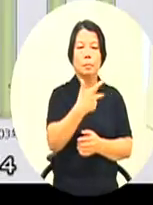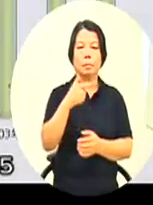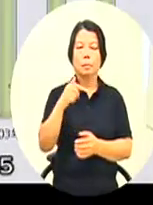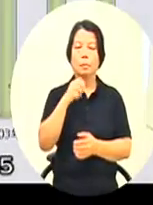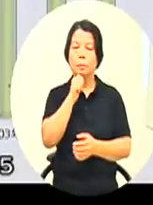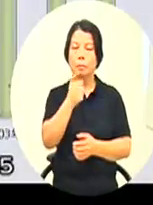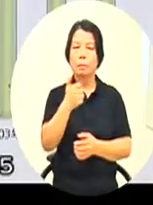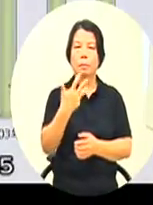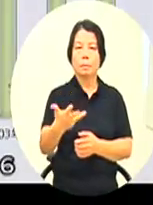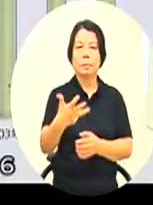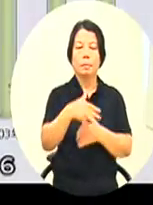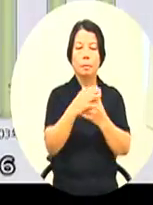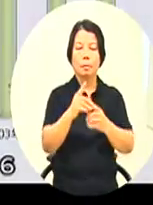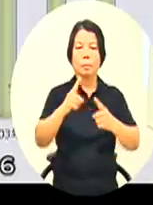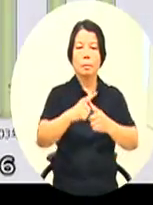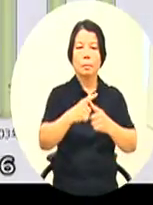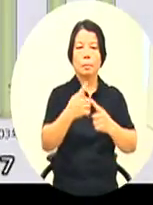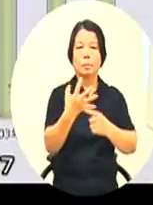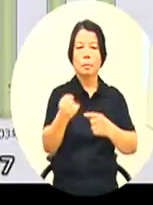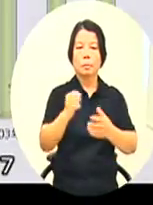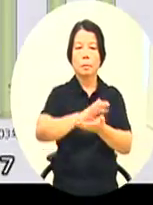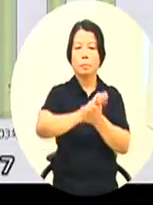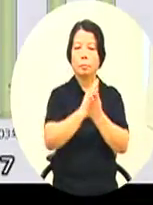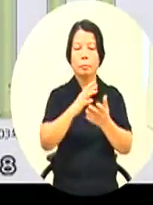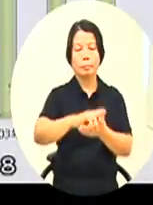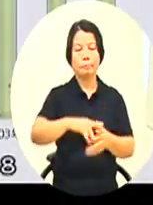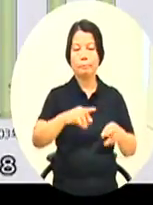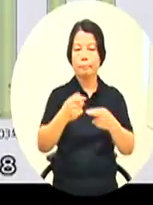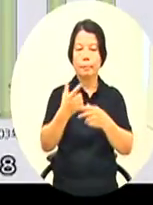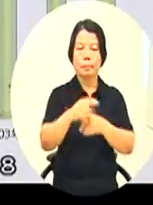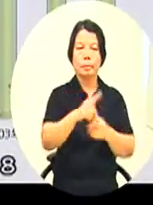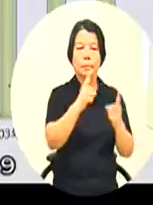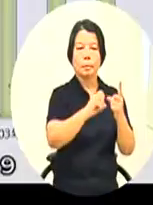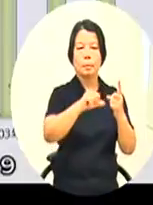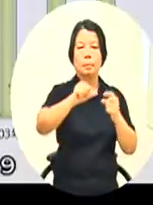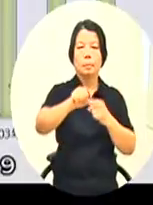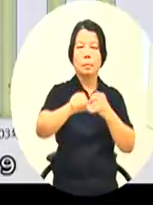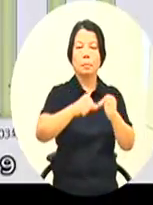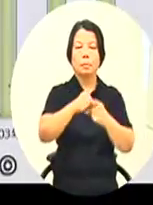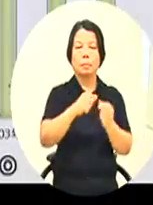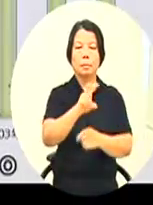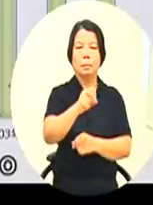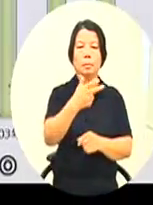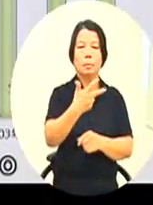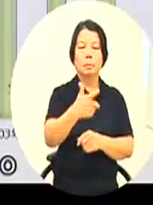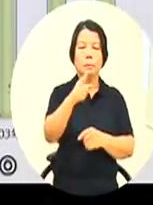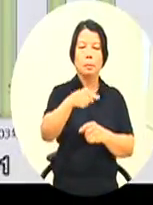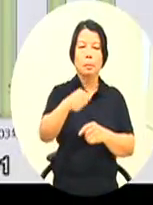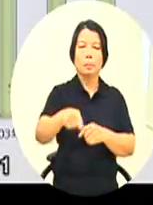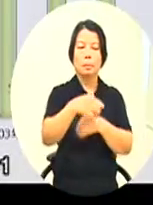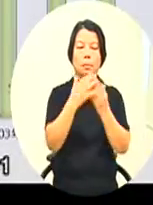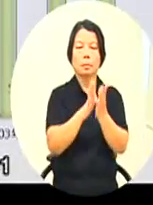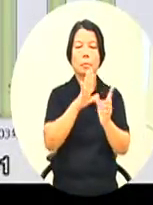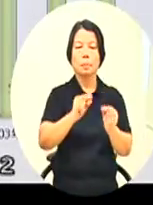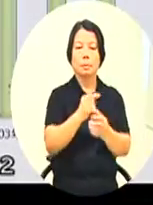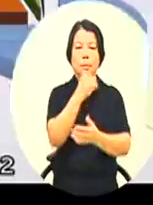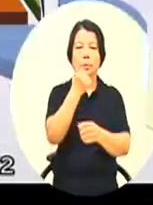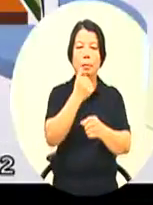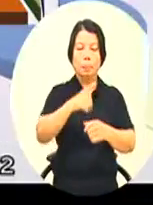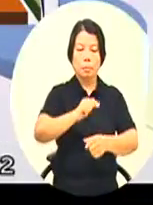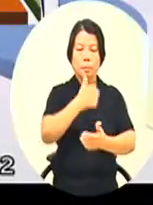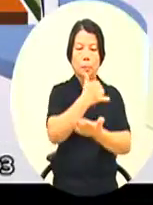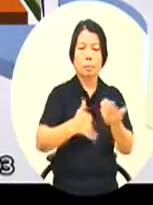57岁到58岁之间，那人数呢没有特别的变动，105年是27人。退休的老师的平均的年龄